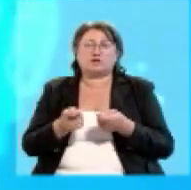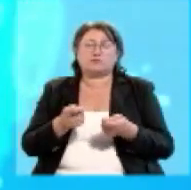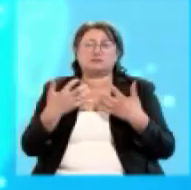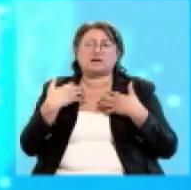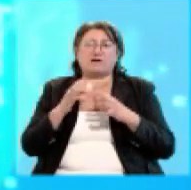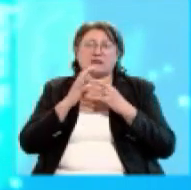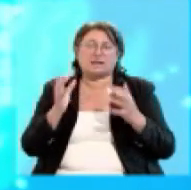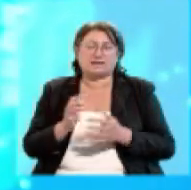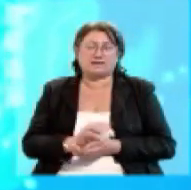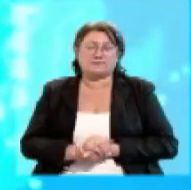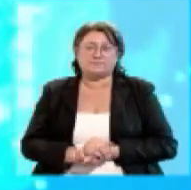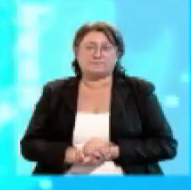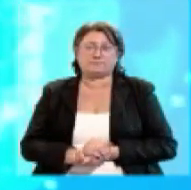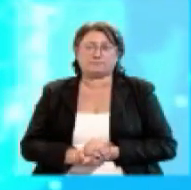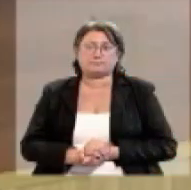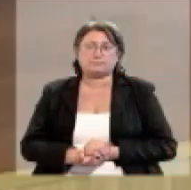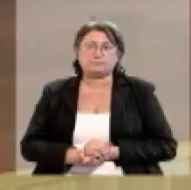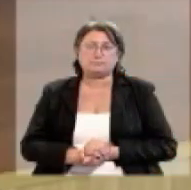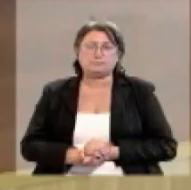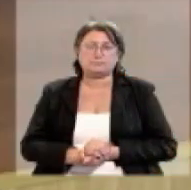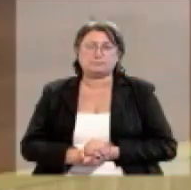ауруханалардың бас дәрігерлерімен кездесті.